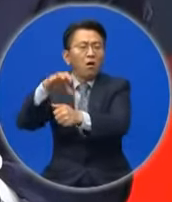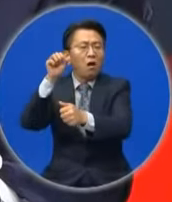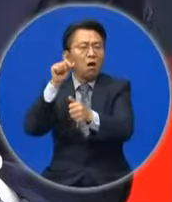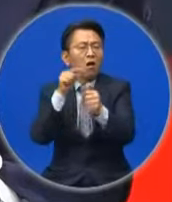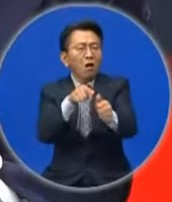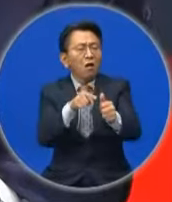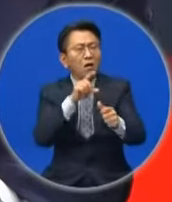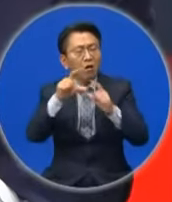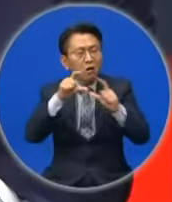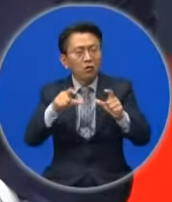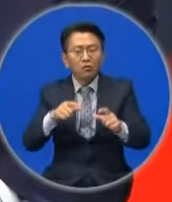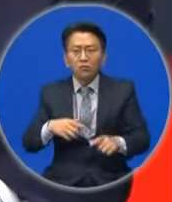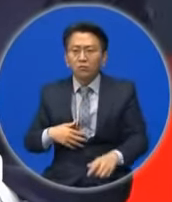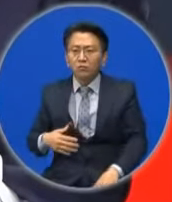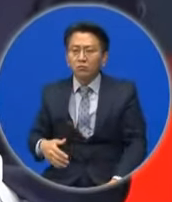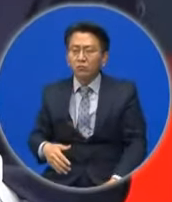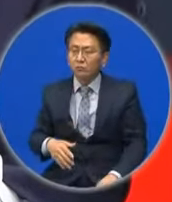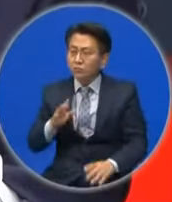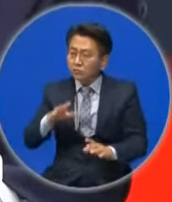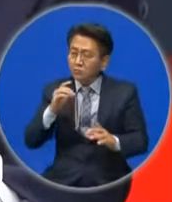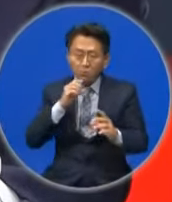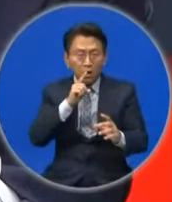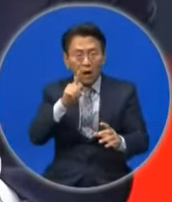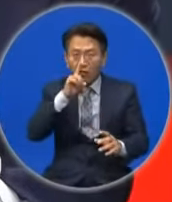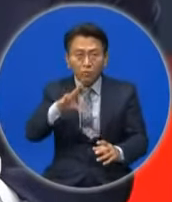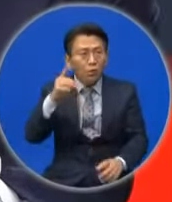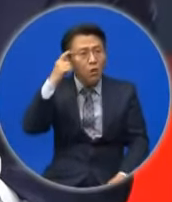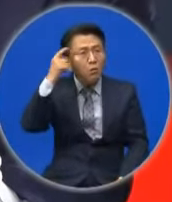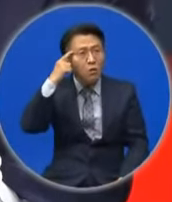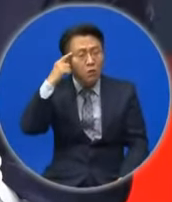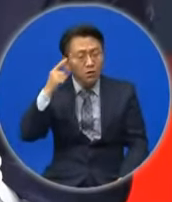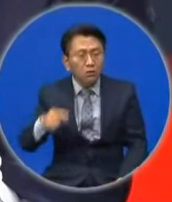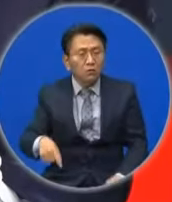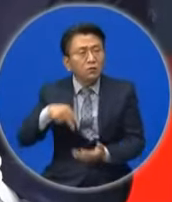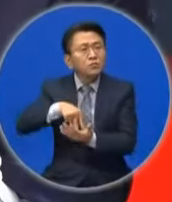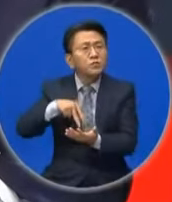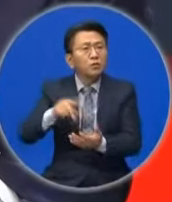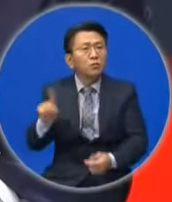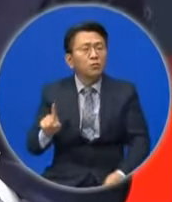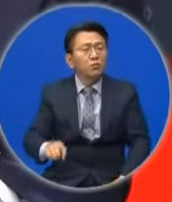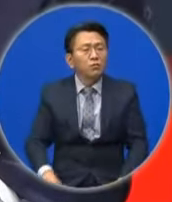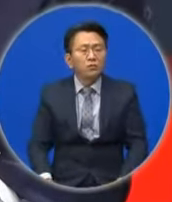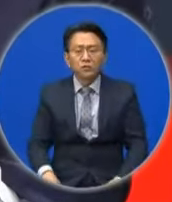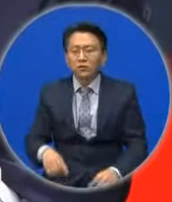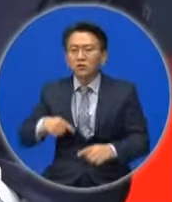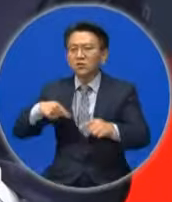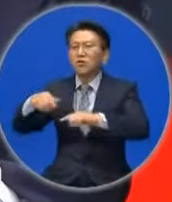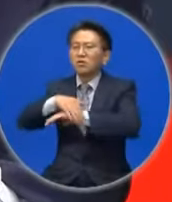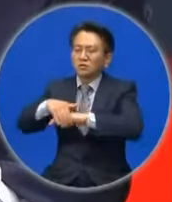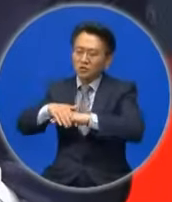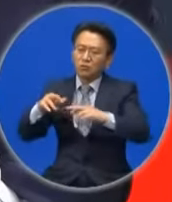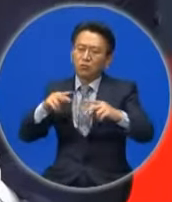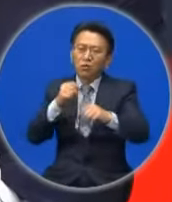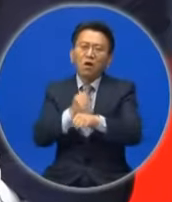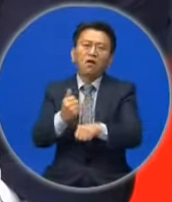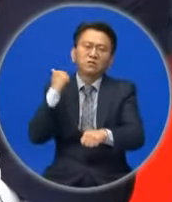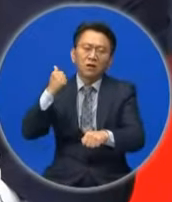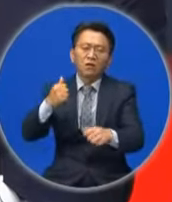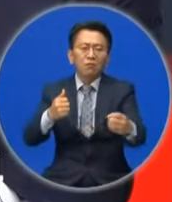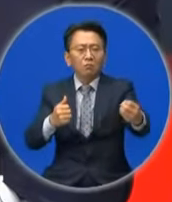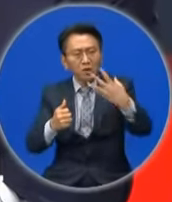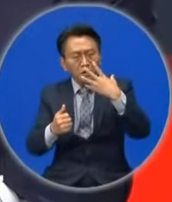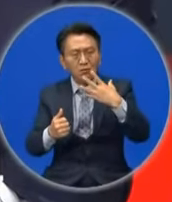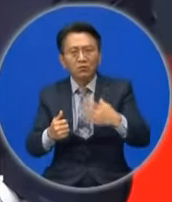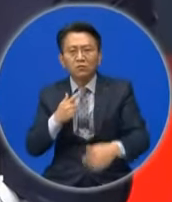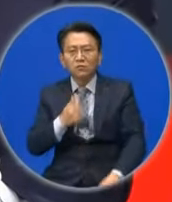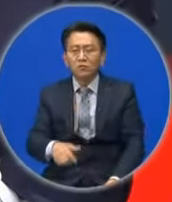토론에서 못 다룰 주제입니까? 아니요. 아니, 여기에 대한 입장이 중국 어떠십니까? 정책 토론을 하자고 네. 할 때는 언제인데. 아, 이거는 중요한